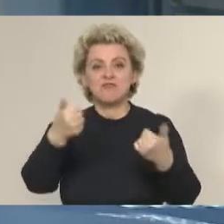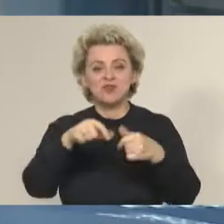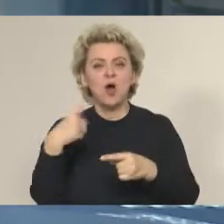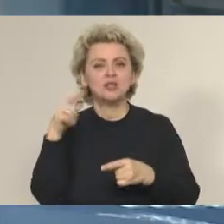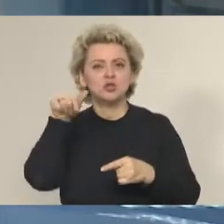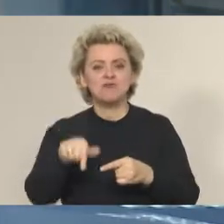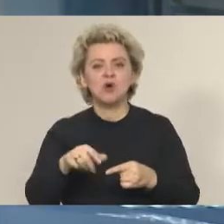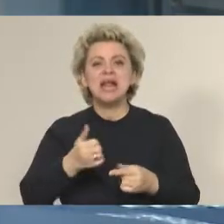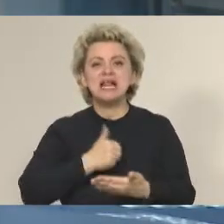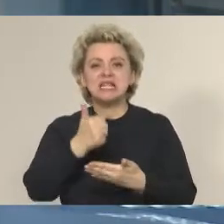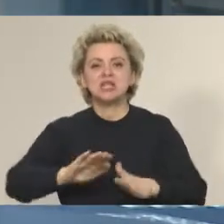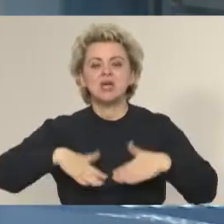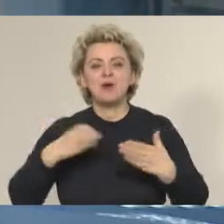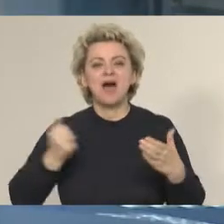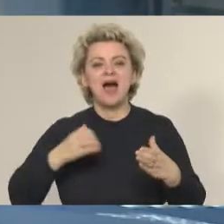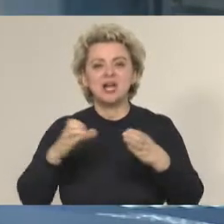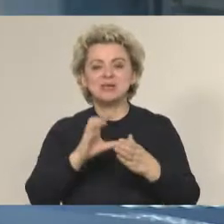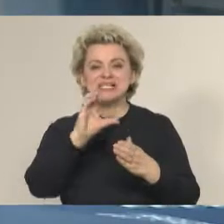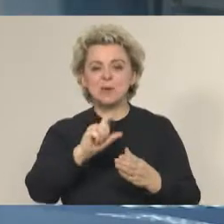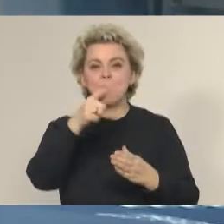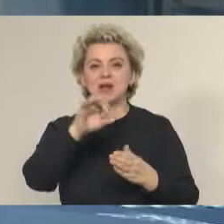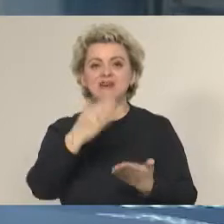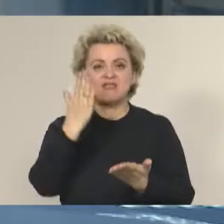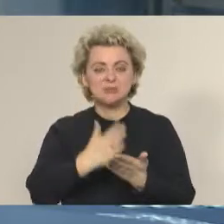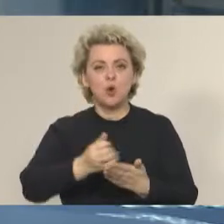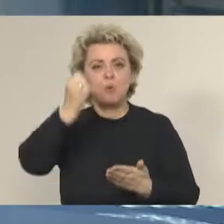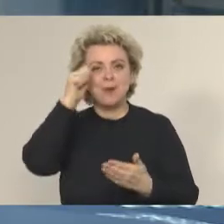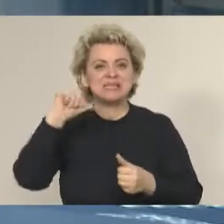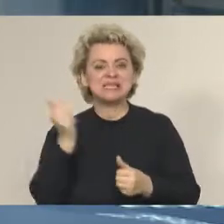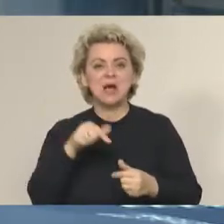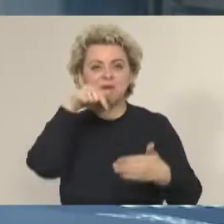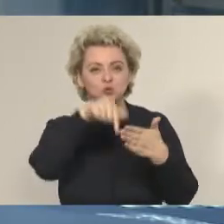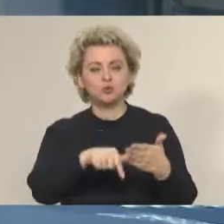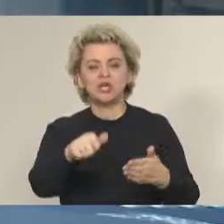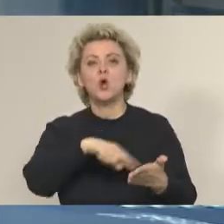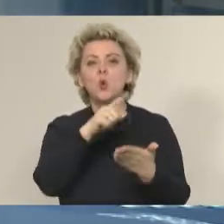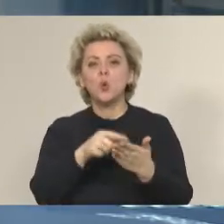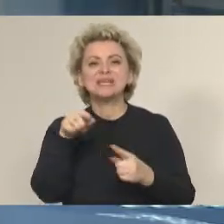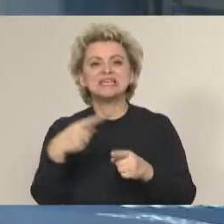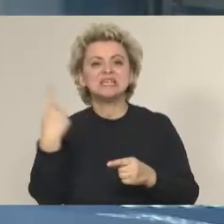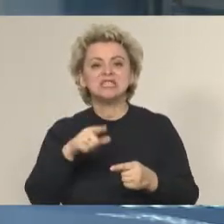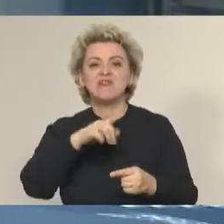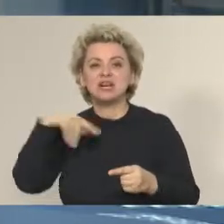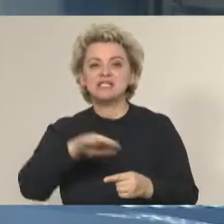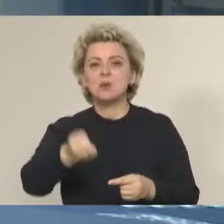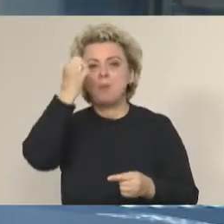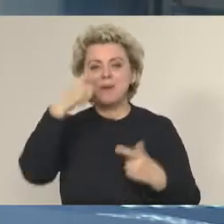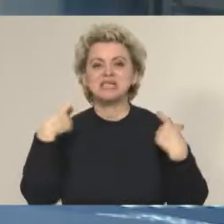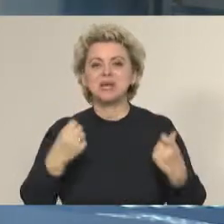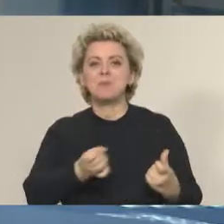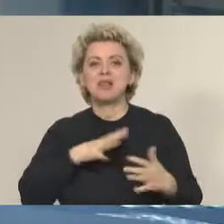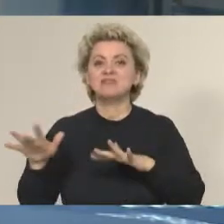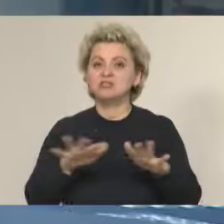из лидеров добровольческой армии Сергея Маркова возвышается на постаменте в самом сердце города. И это единственный в России памятник офицеру